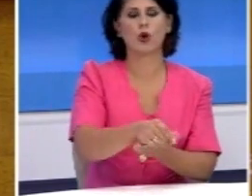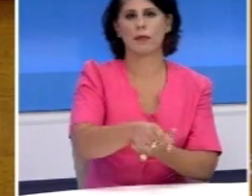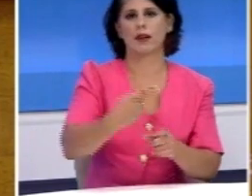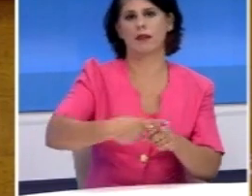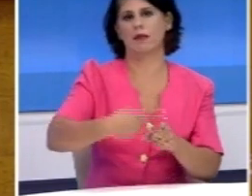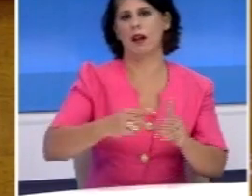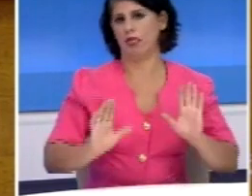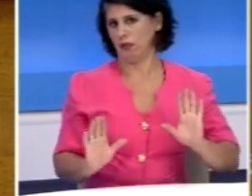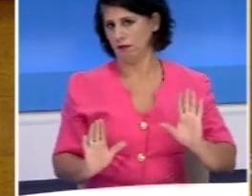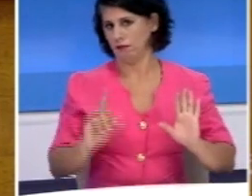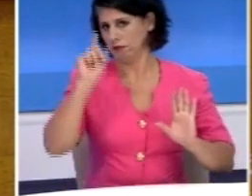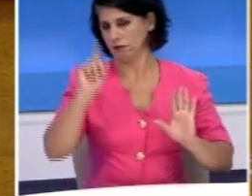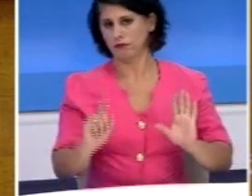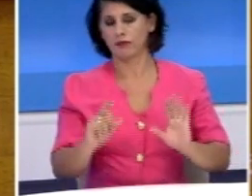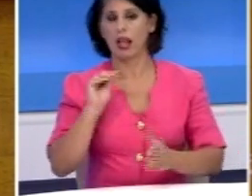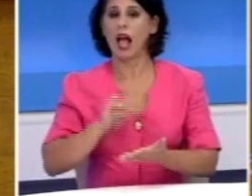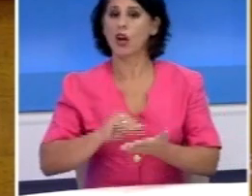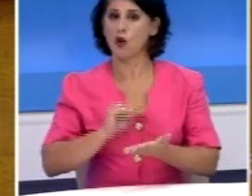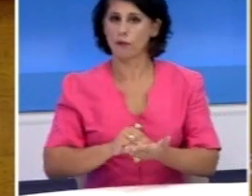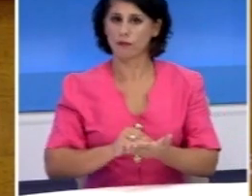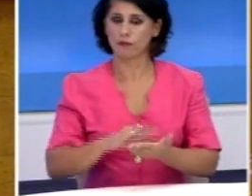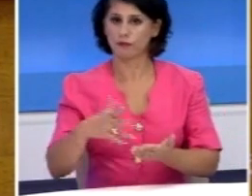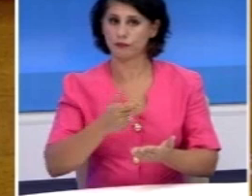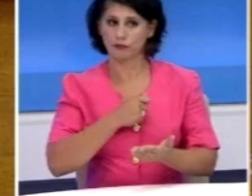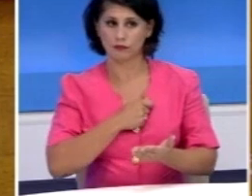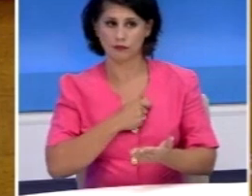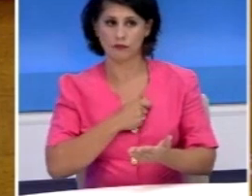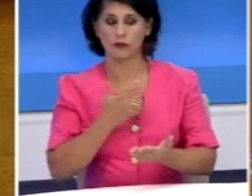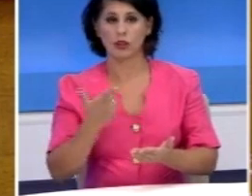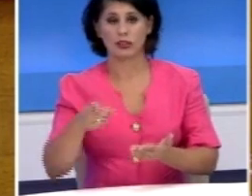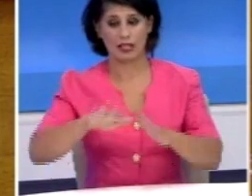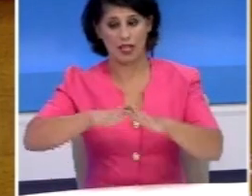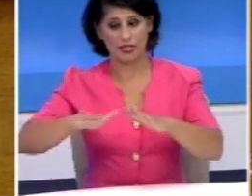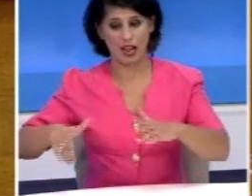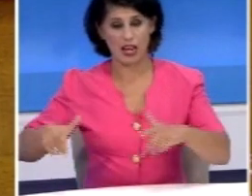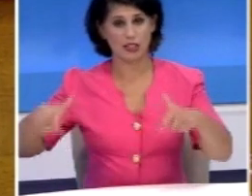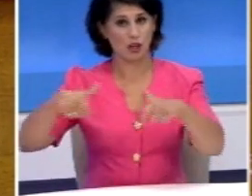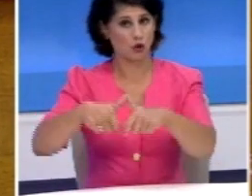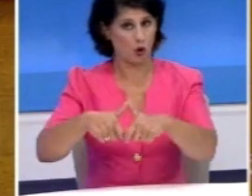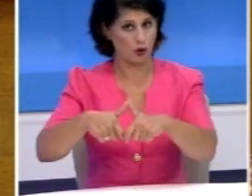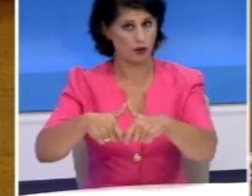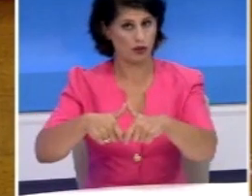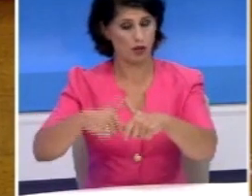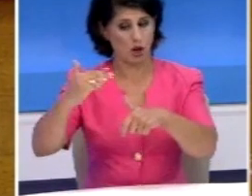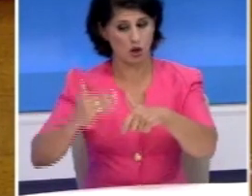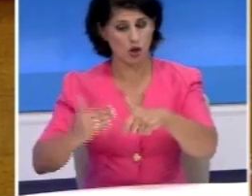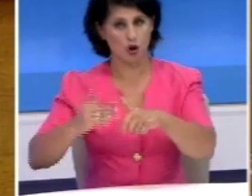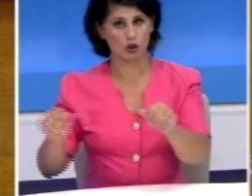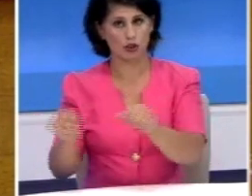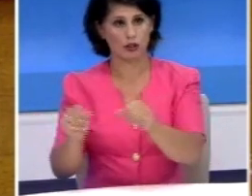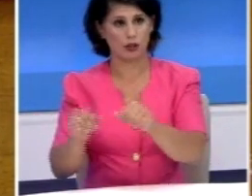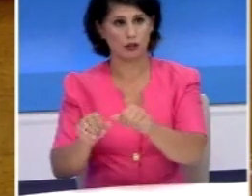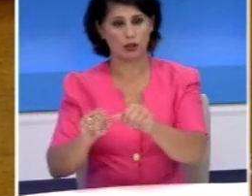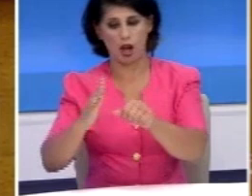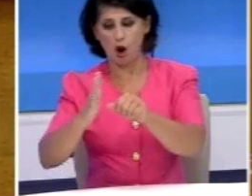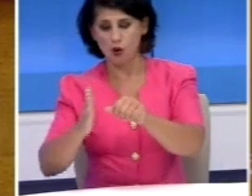ανισότιμα. Επίσης, η εκτίμηση ότι μια θαλάσσια ζώνη νότια και κοντά στην